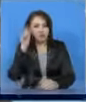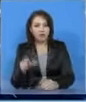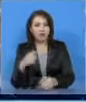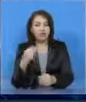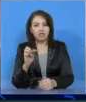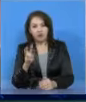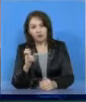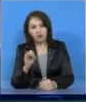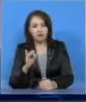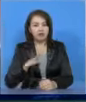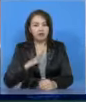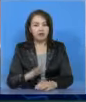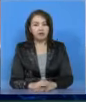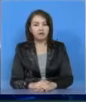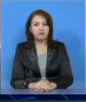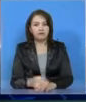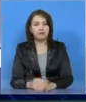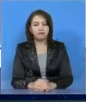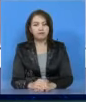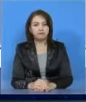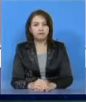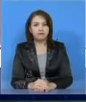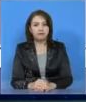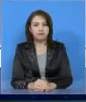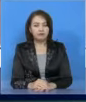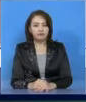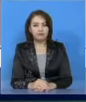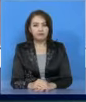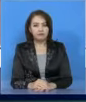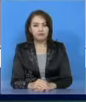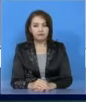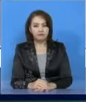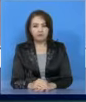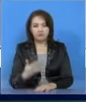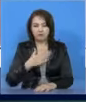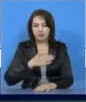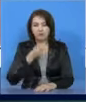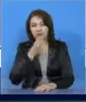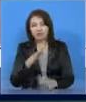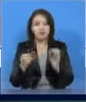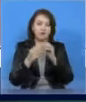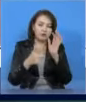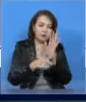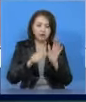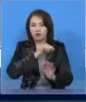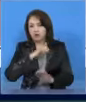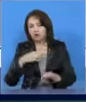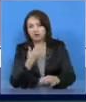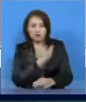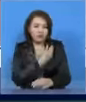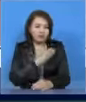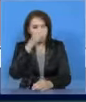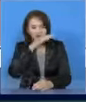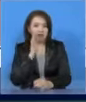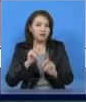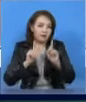бірі Ілияс Әбдіхалықов. Вакцина я получил по собственному желанию. Менің жасым 17-де. Өз еркіммен, ата-анамның